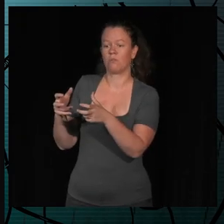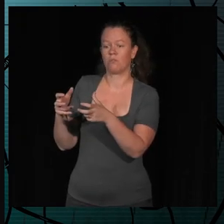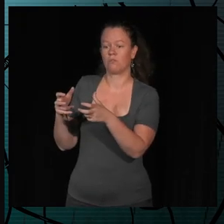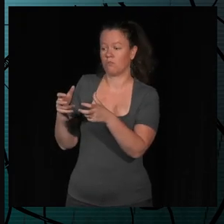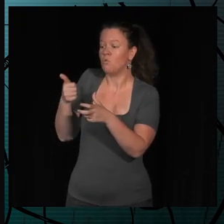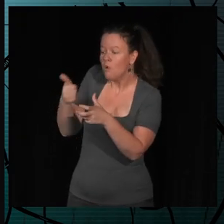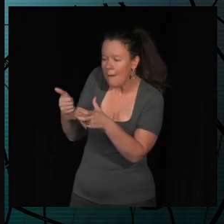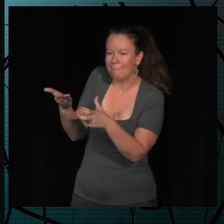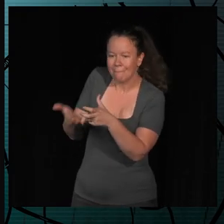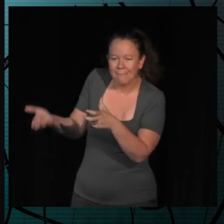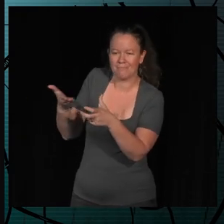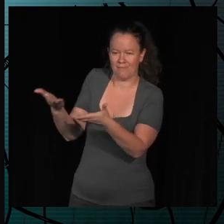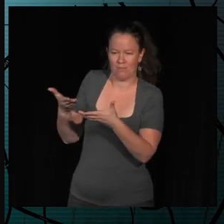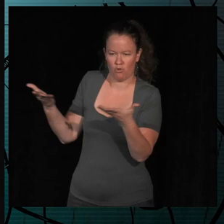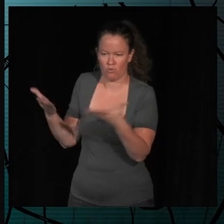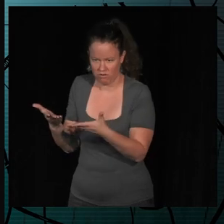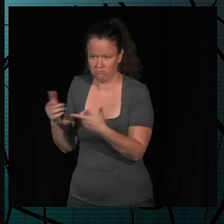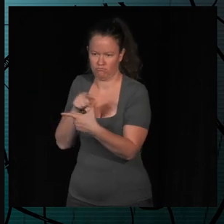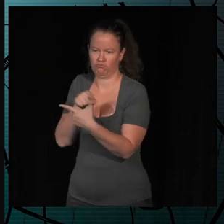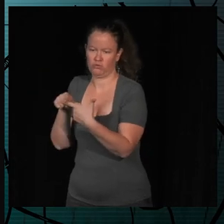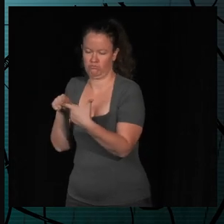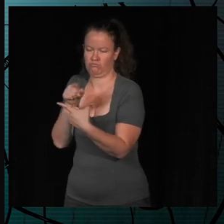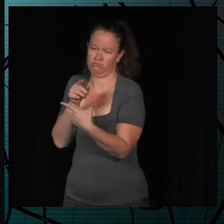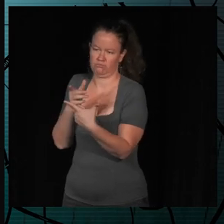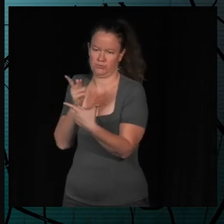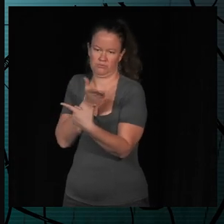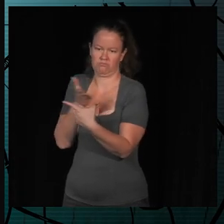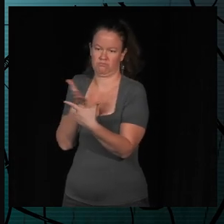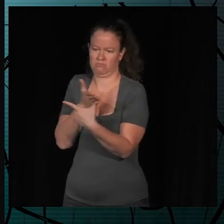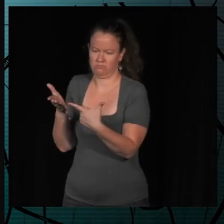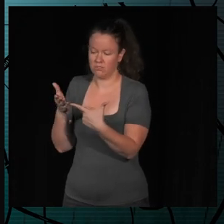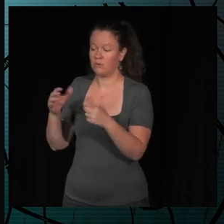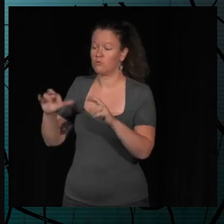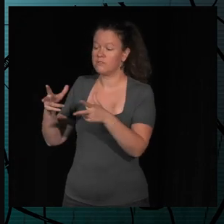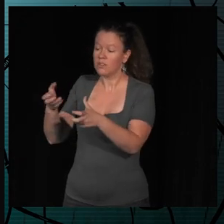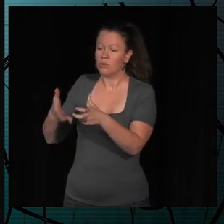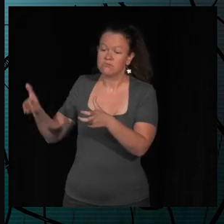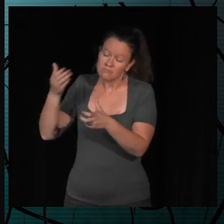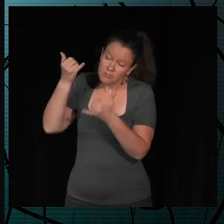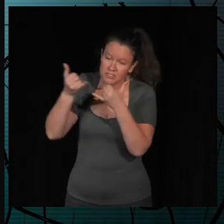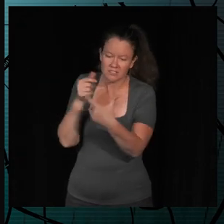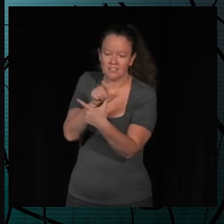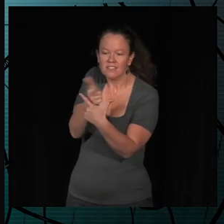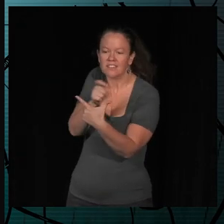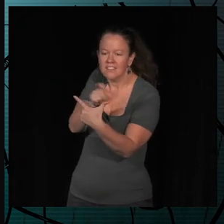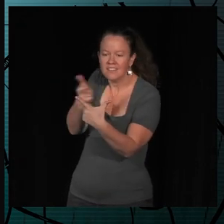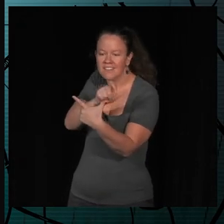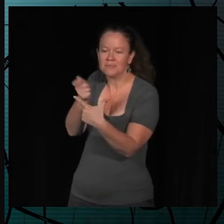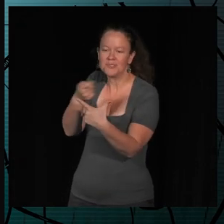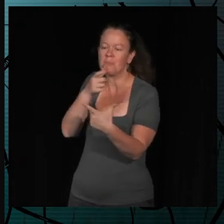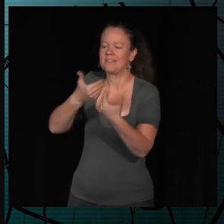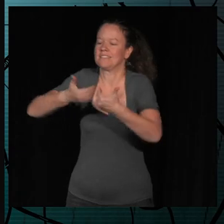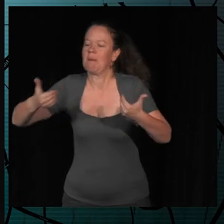eux-mêmes sachant évidemment que vous l'imaginez il y a beaucoup de de d'articulation entre les deux thématiques et que